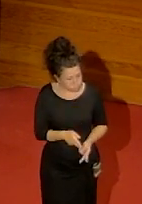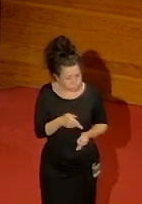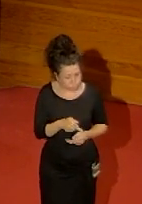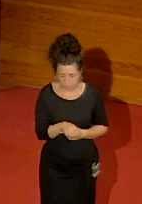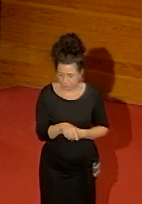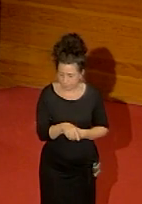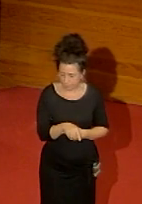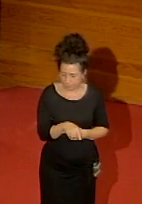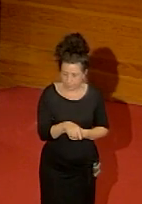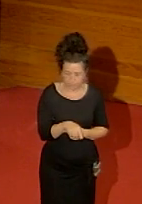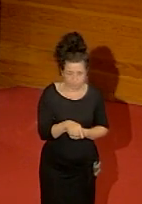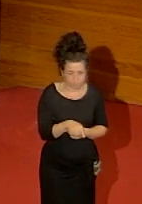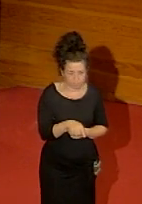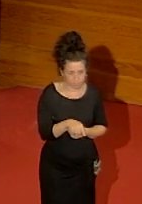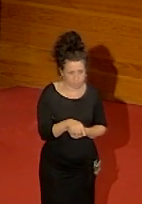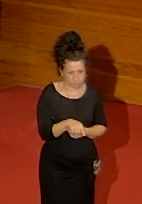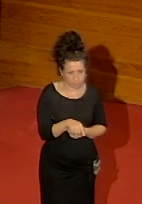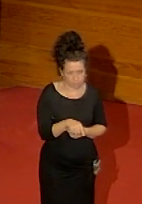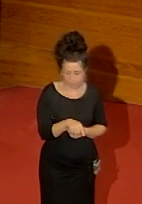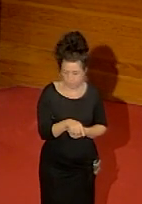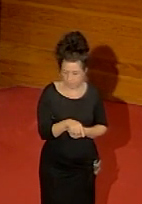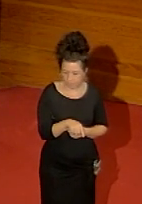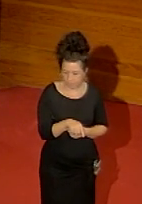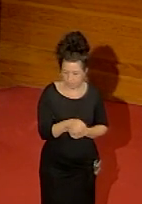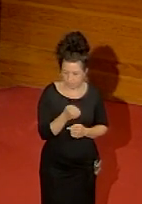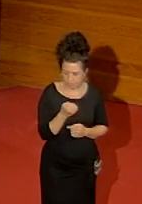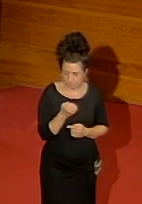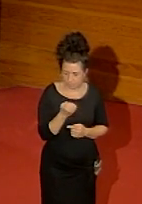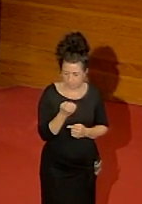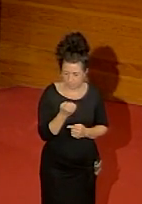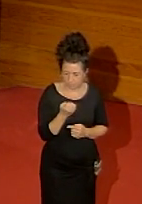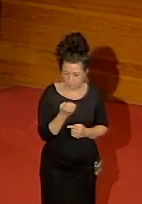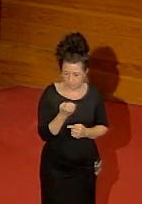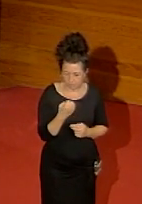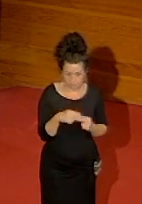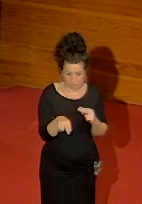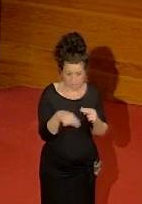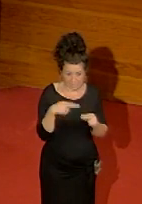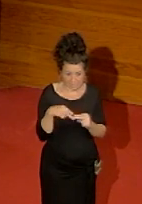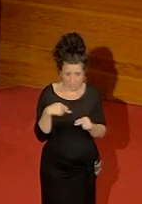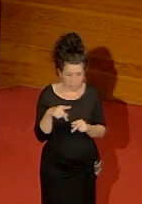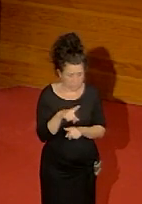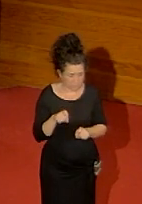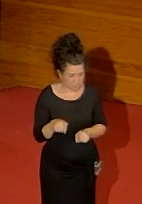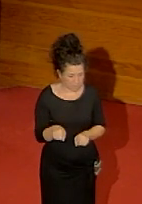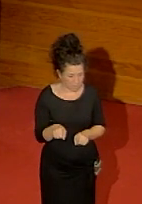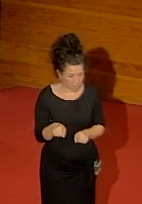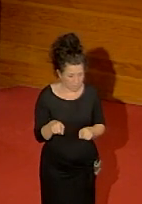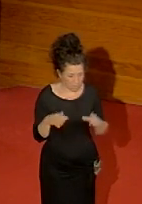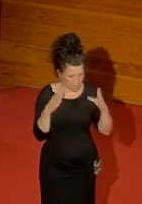galdetuta denetariko erantzunak. Itali. Holland. Yeah. In your case,